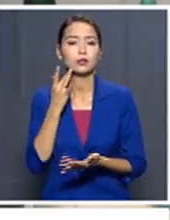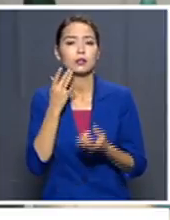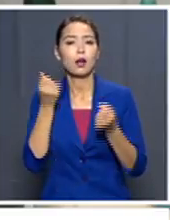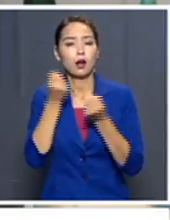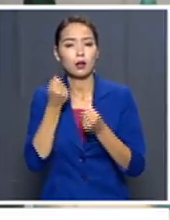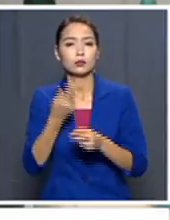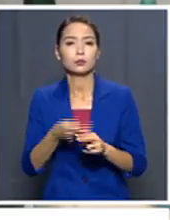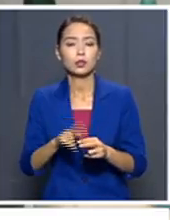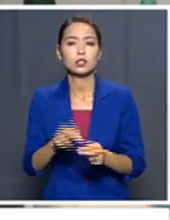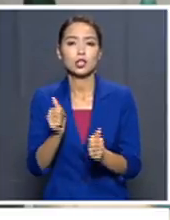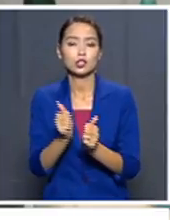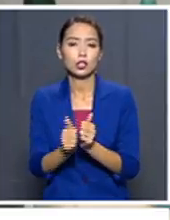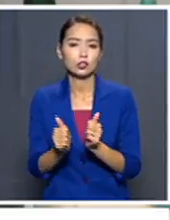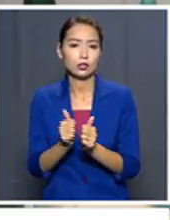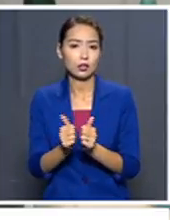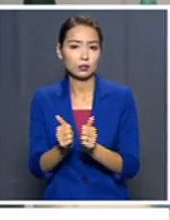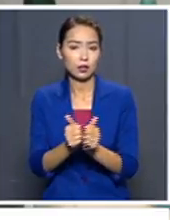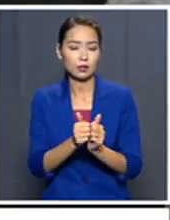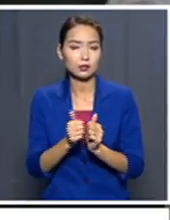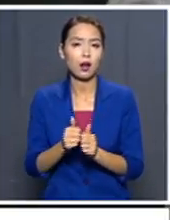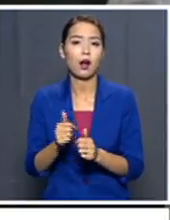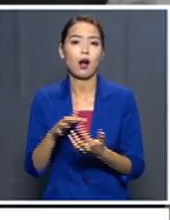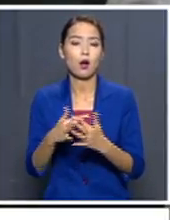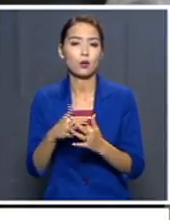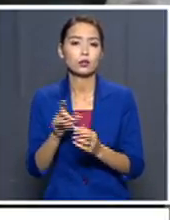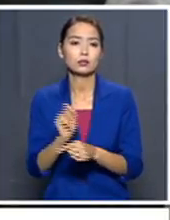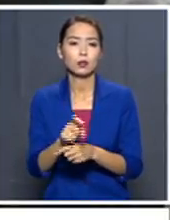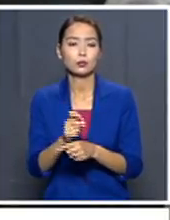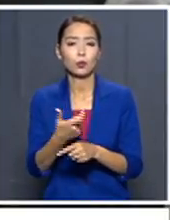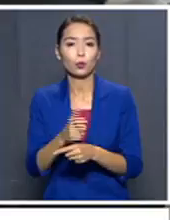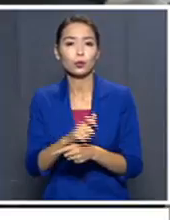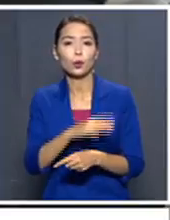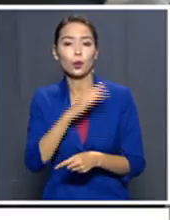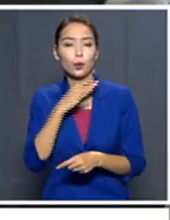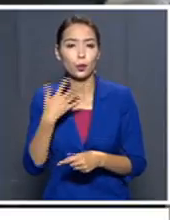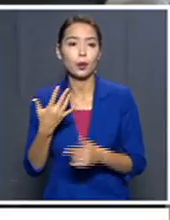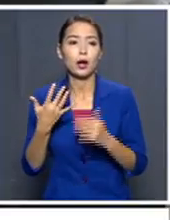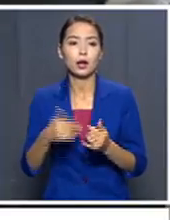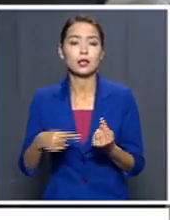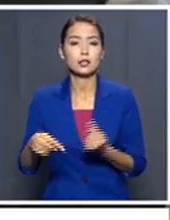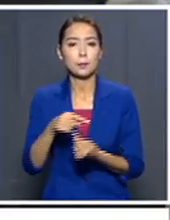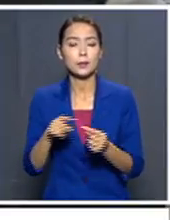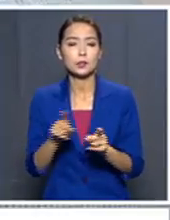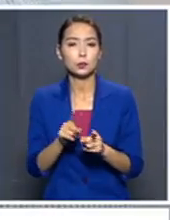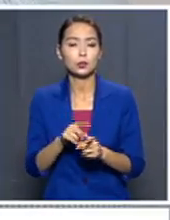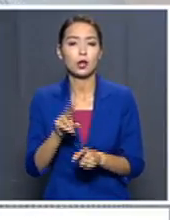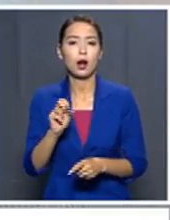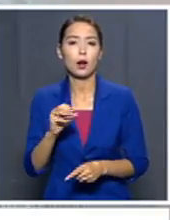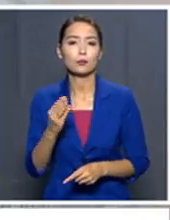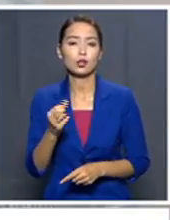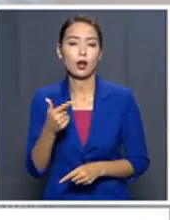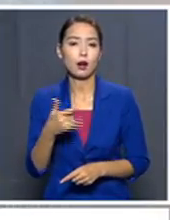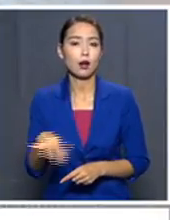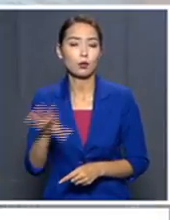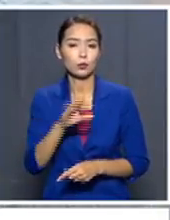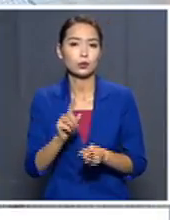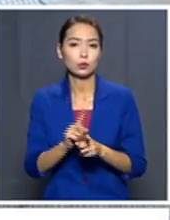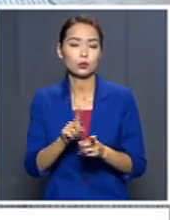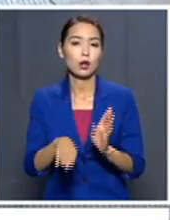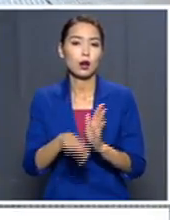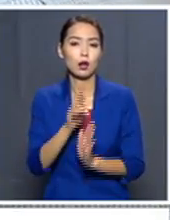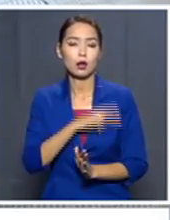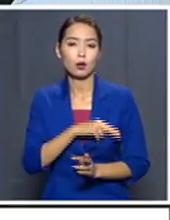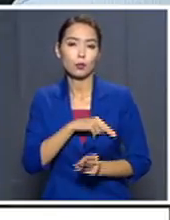Жан-жақтағы ауылдардан тапсырыс өте көп. Бүгінде бизнес бастау жобасы Қапшағай қаласында нәтижелі жұмыс істеп келеді. Мәселен, өткен